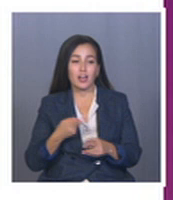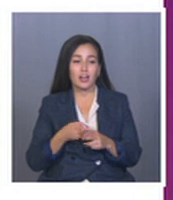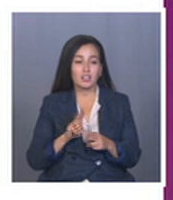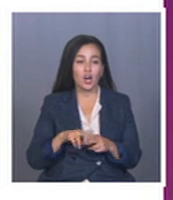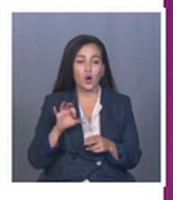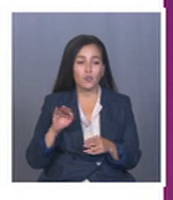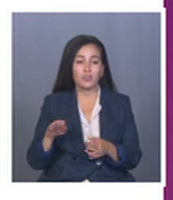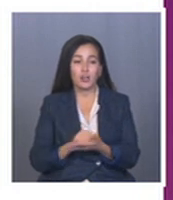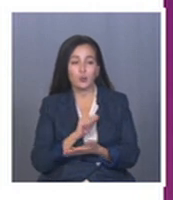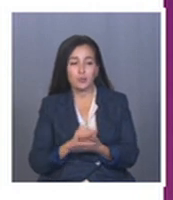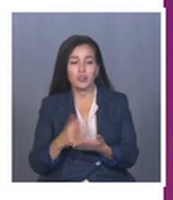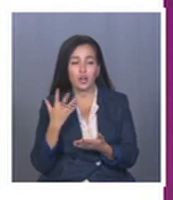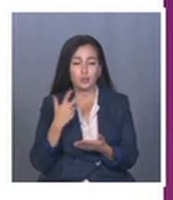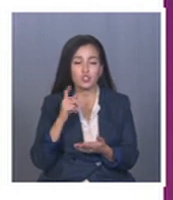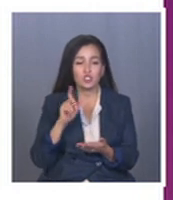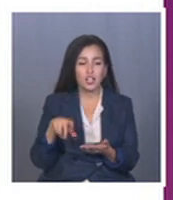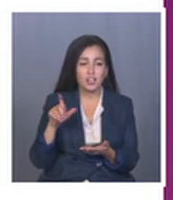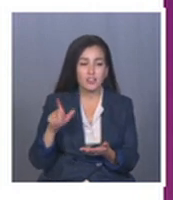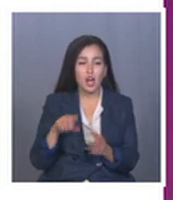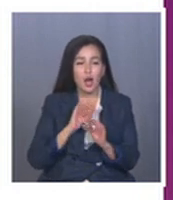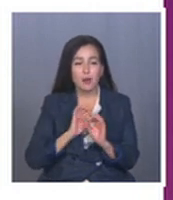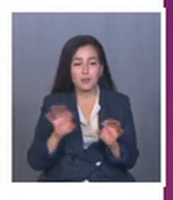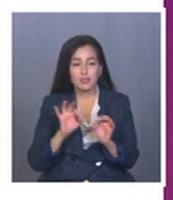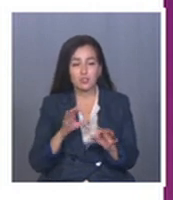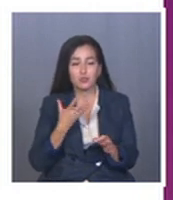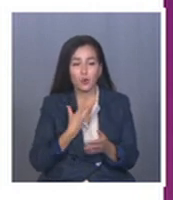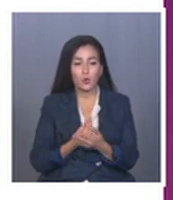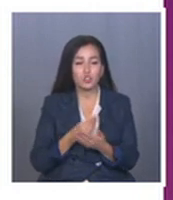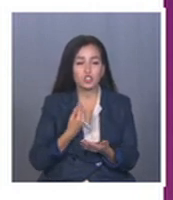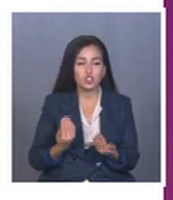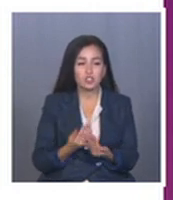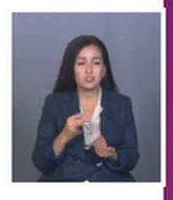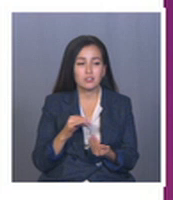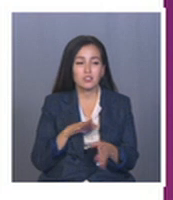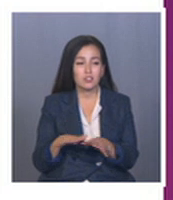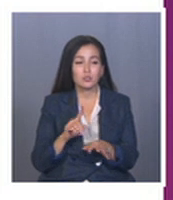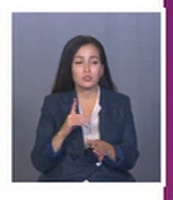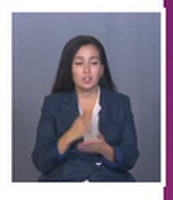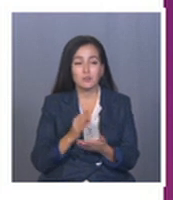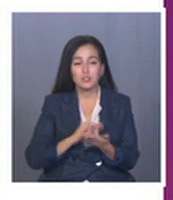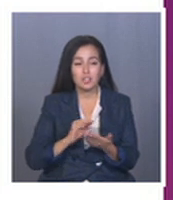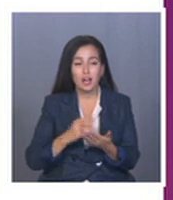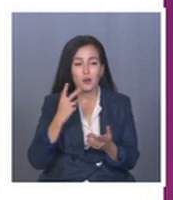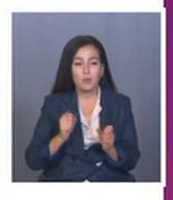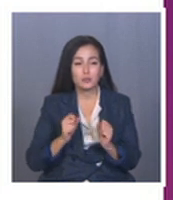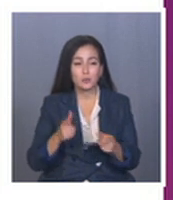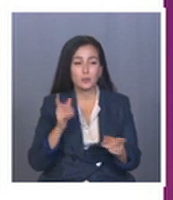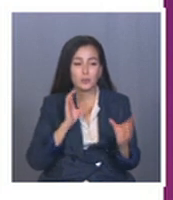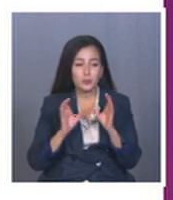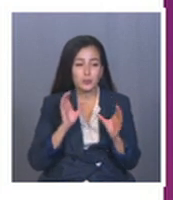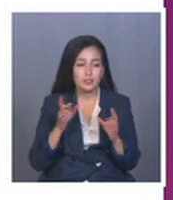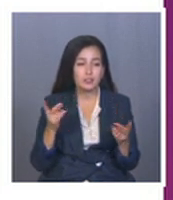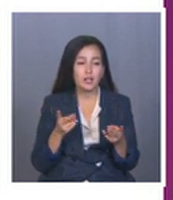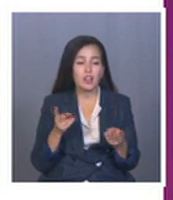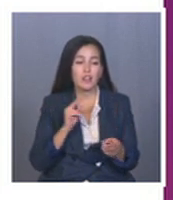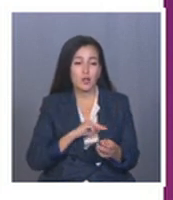официальный документ, в котором человек описывает свою жизнь и деятельность, пишется при поступлении в учебное заведение, на